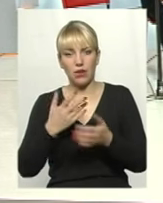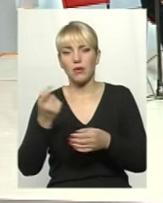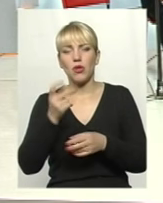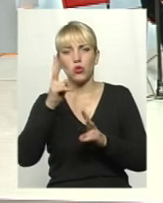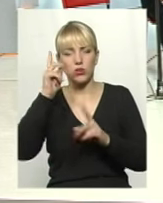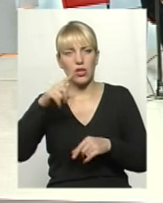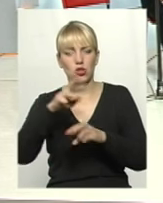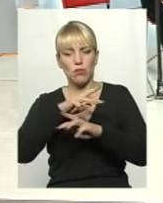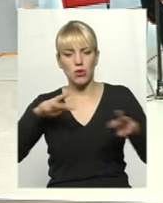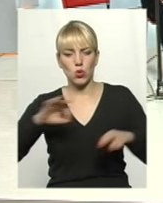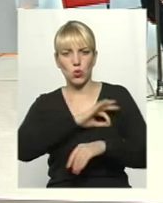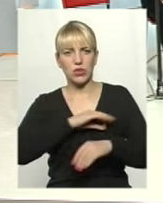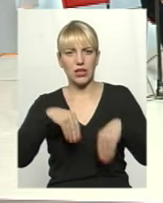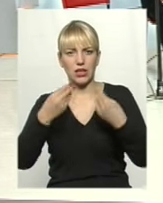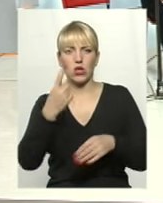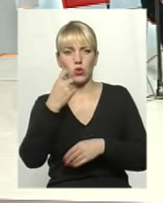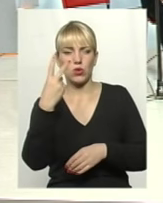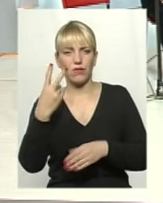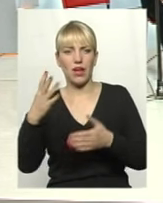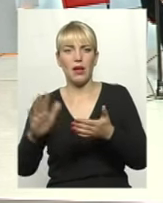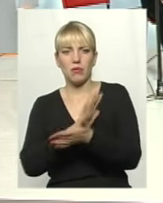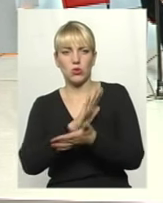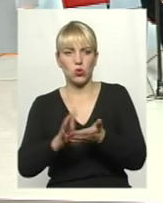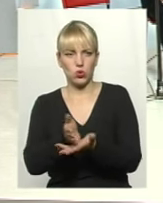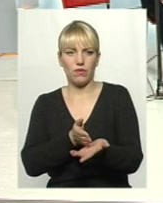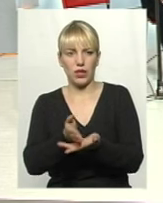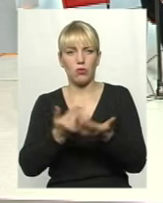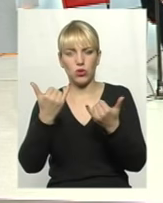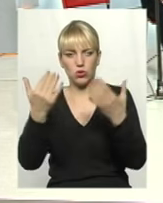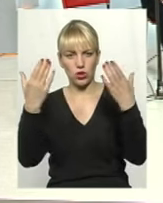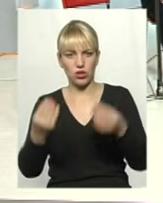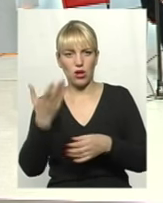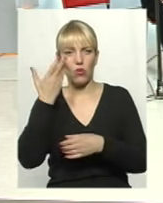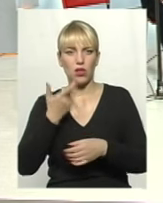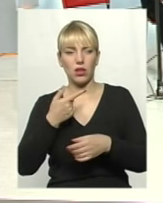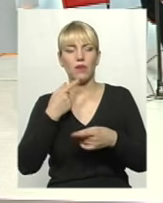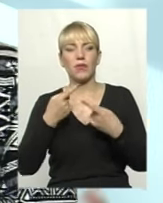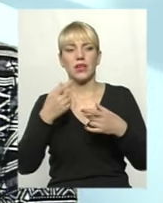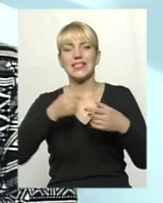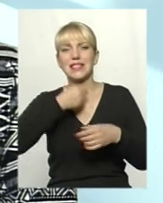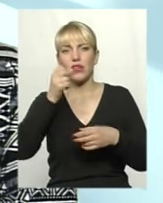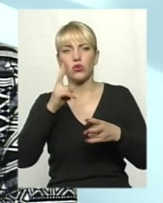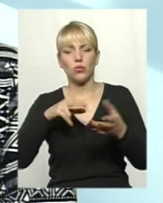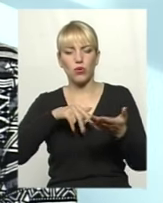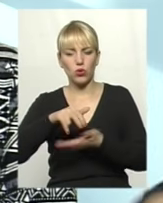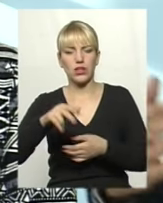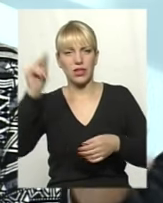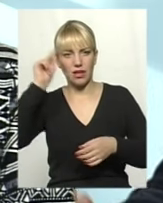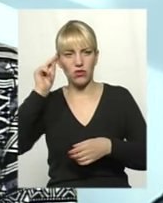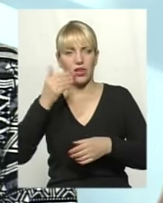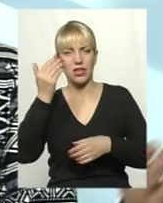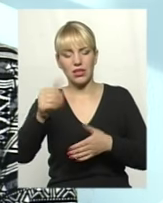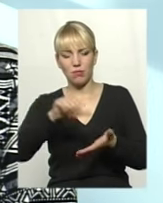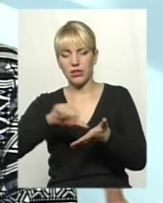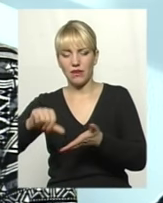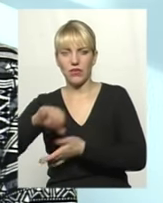юстиції надає близько 102 видів безкоштовних послуг. І на сьогоднішній день, умовно кажучи, старости, які зараз проходили навчання, їм